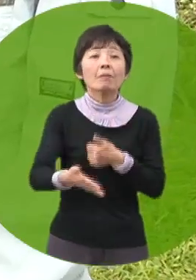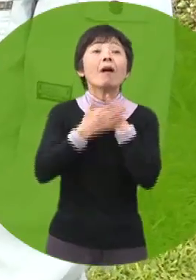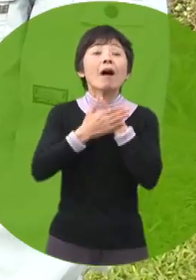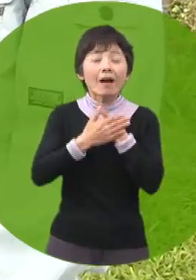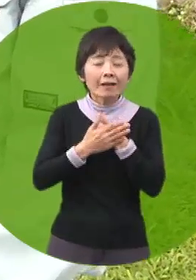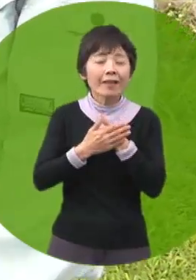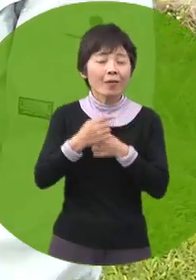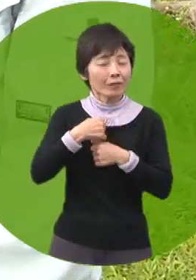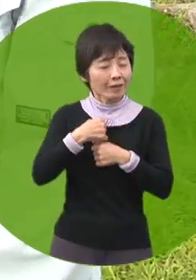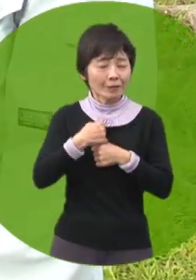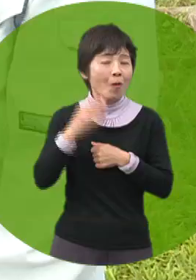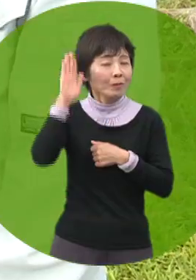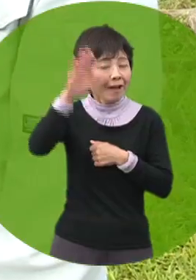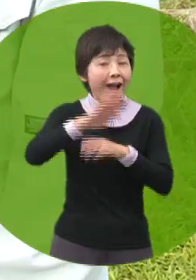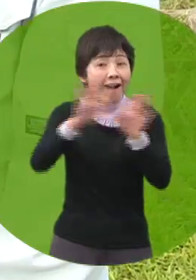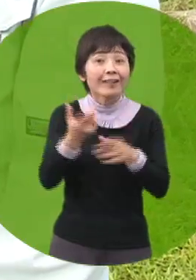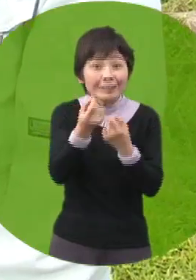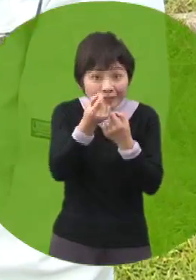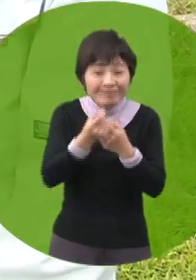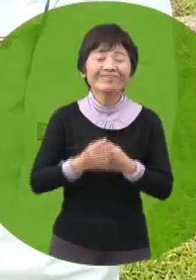たちの未来も明るいですね。 はい、